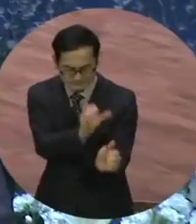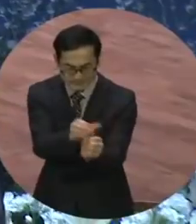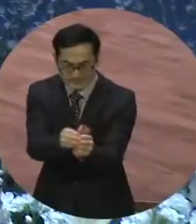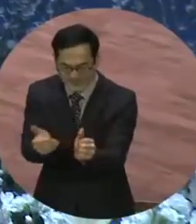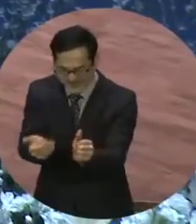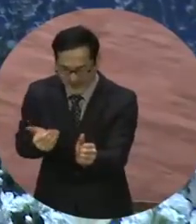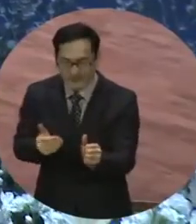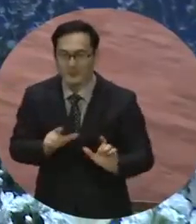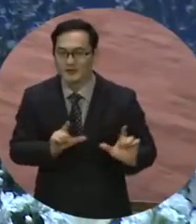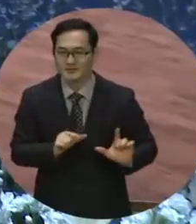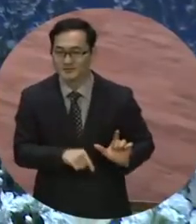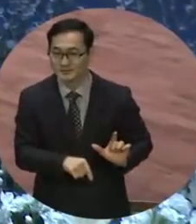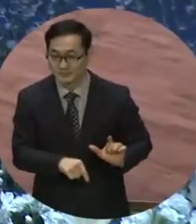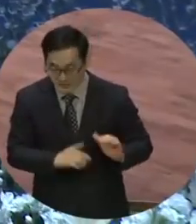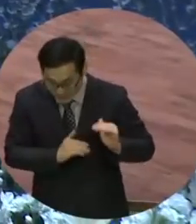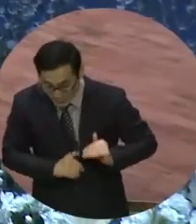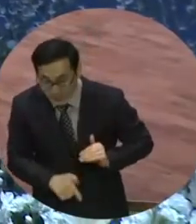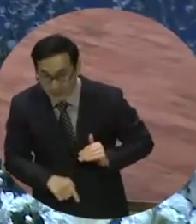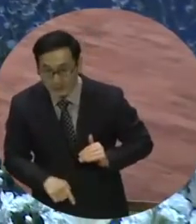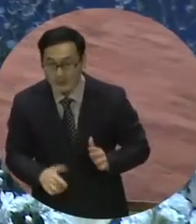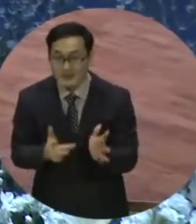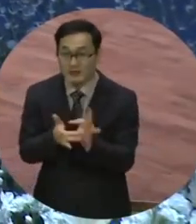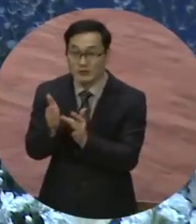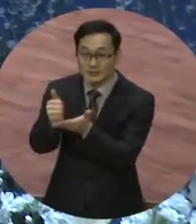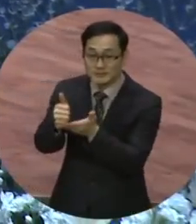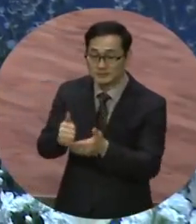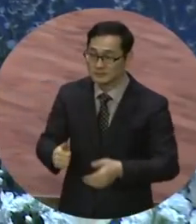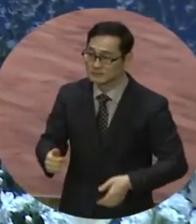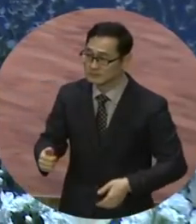예수님을 세 번이나 부인했습니다. 이런